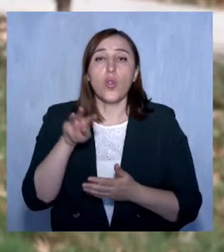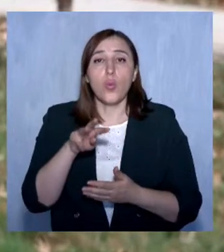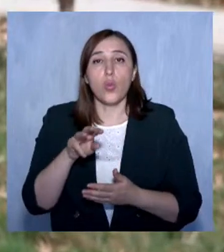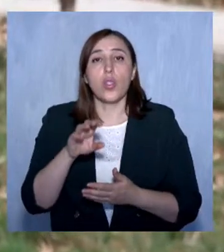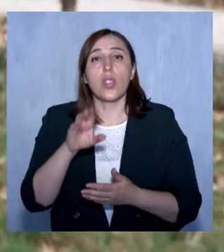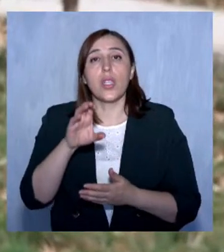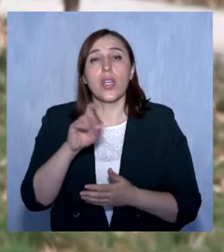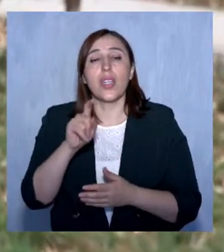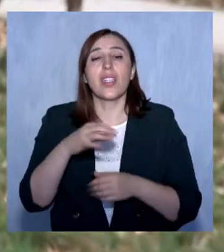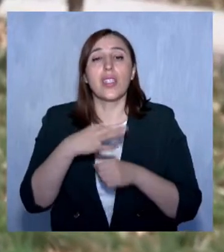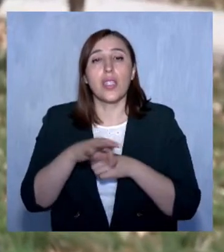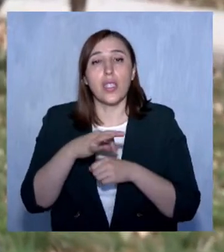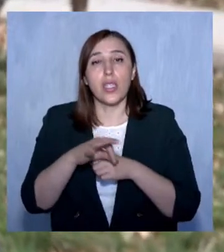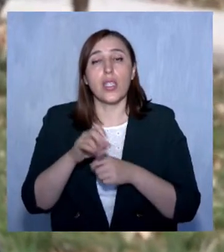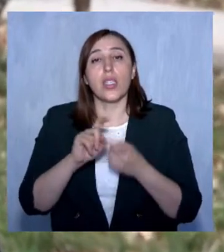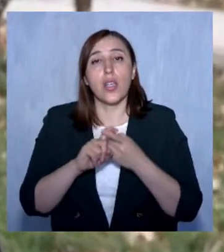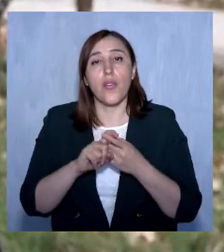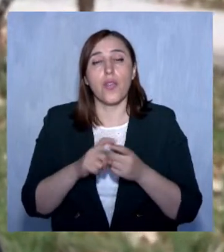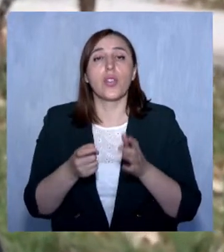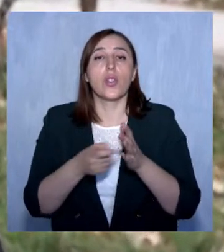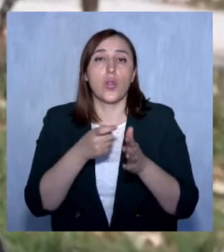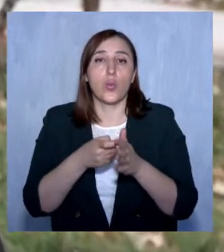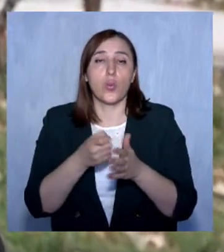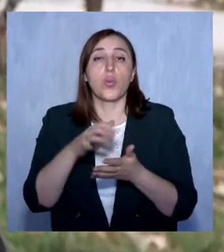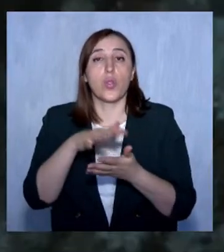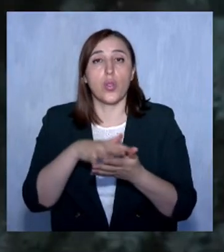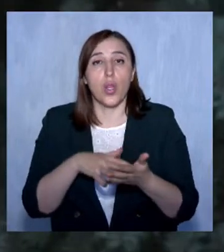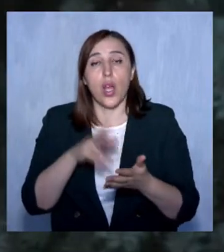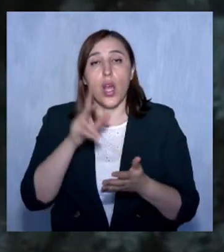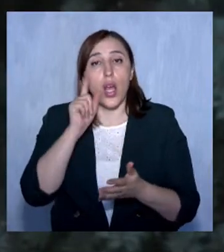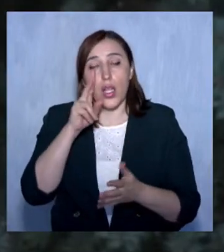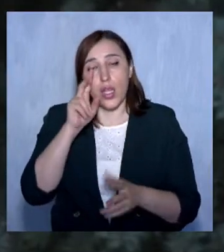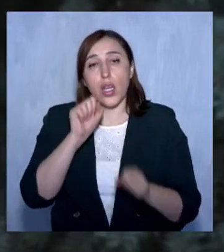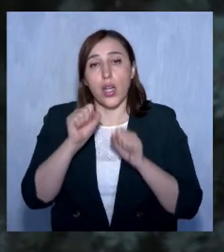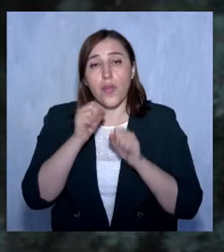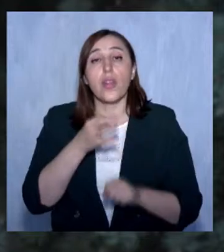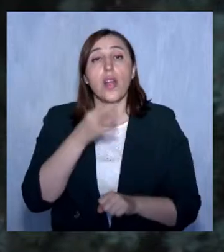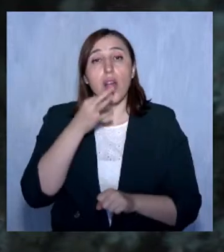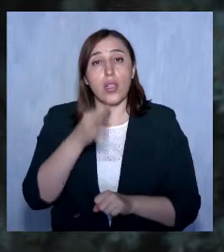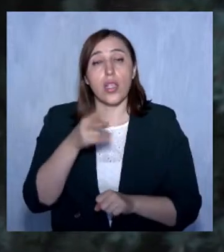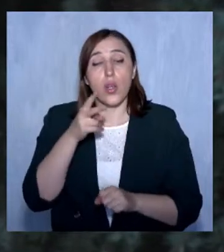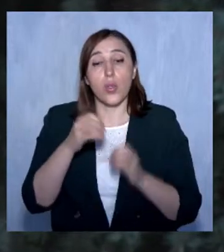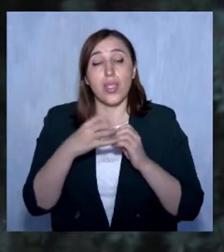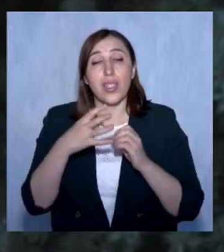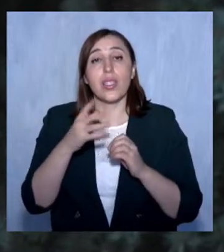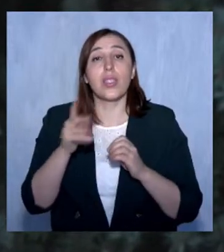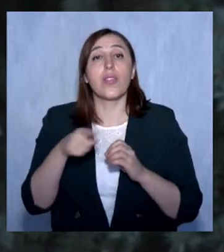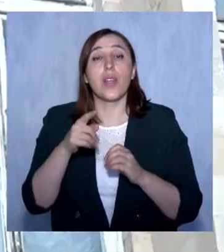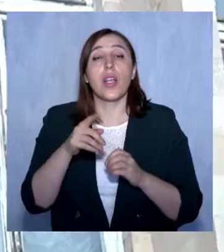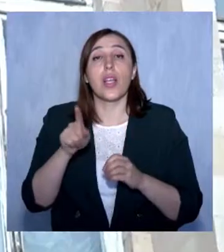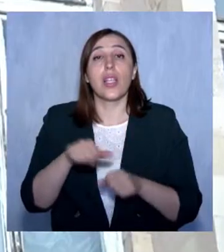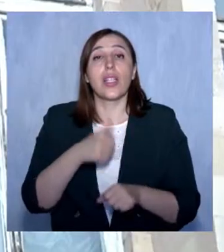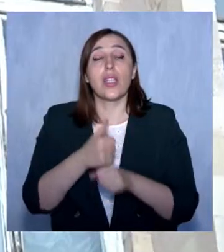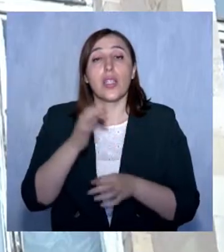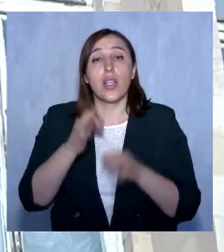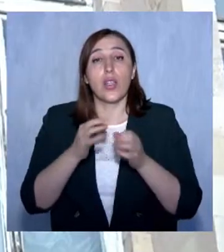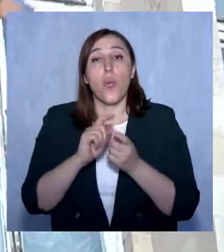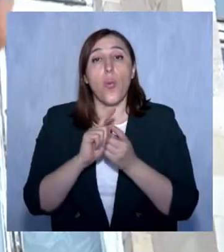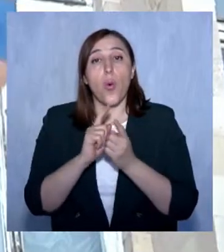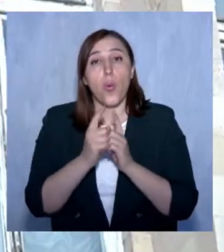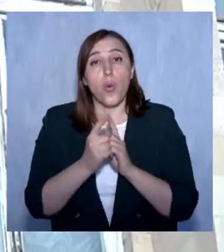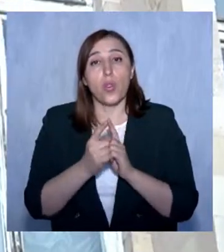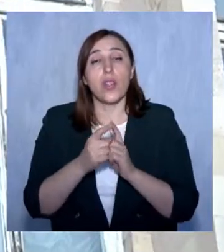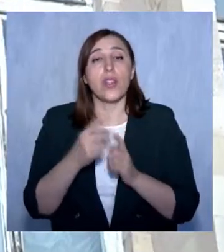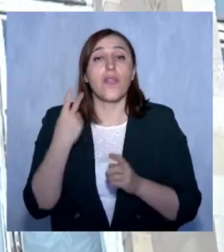ձերնար նաև ընգծել է, որ 2010-ի սամանադրական պոխություներով սահմանվել է